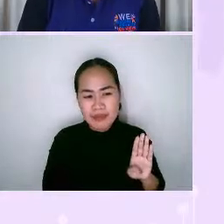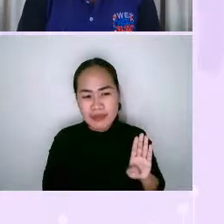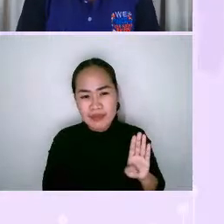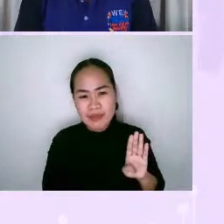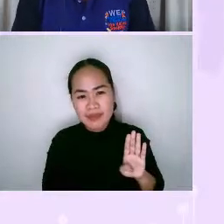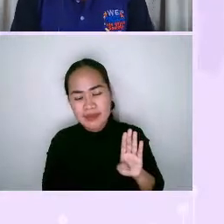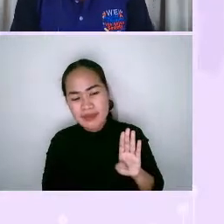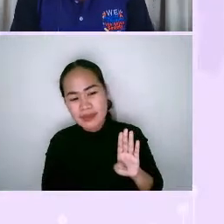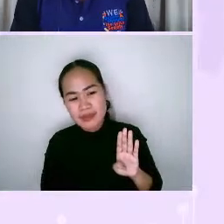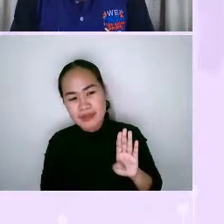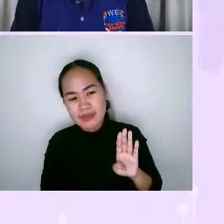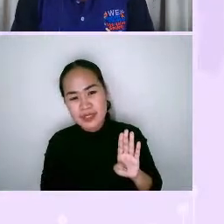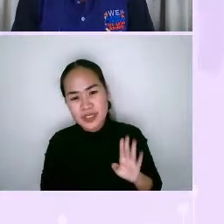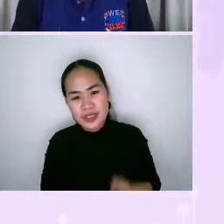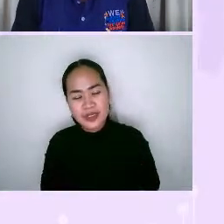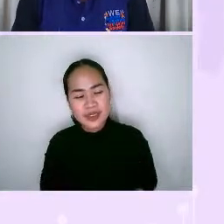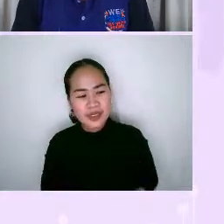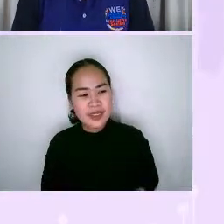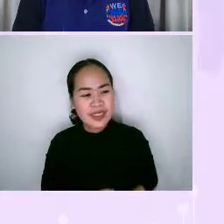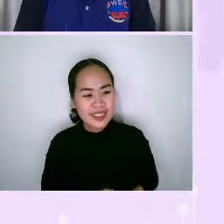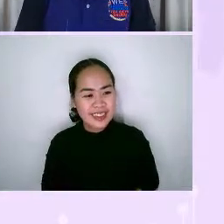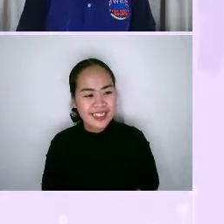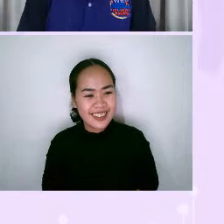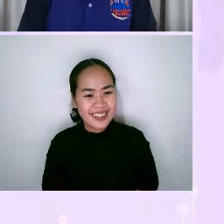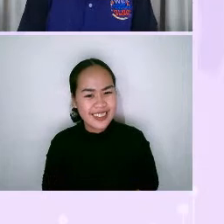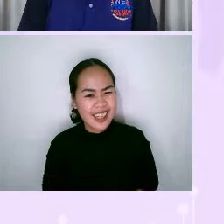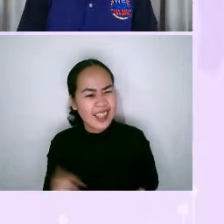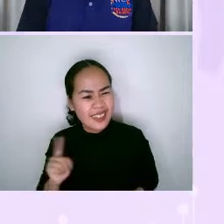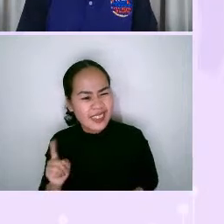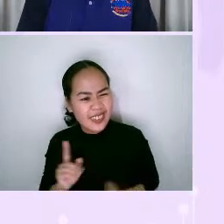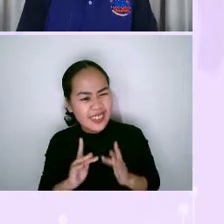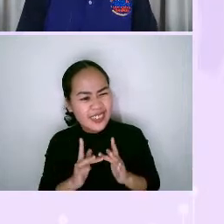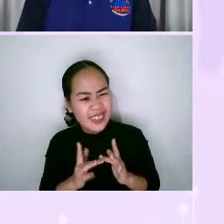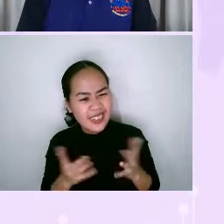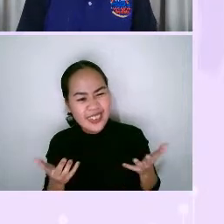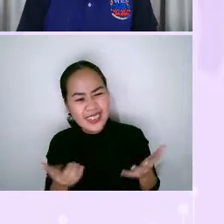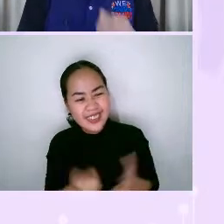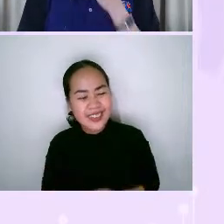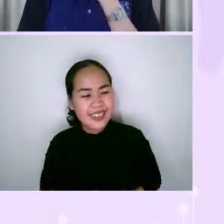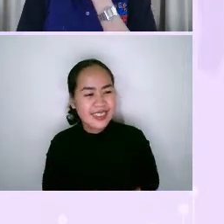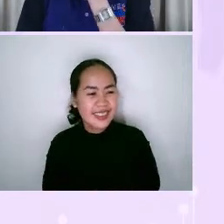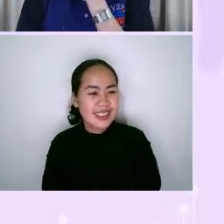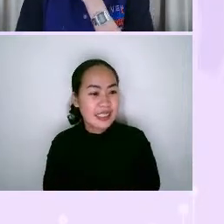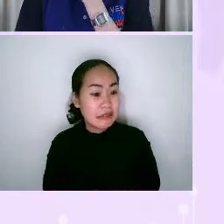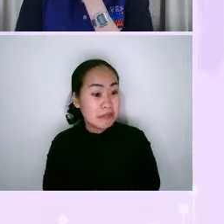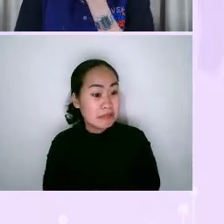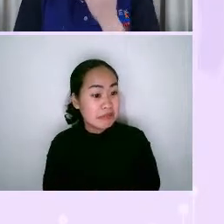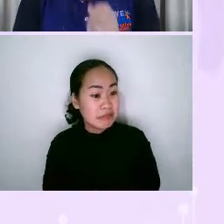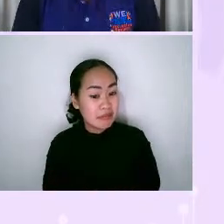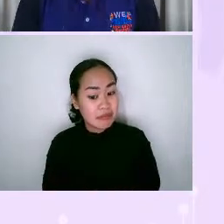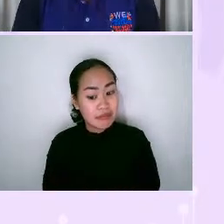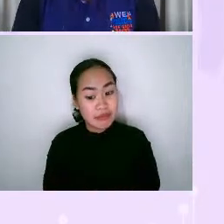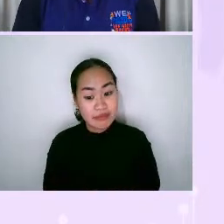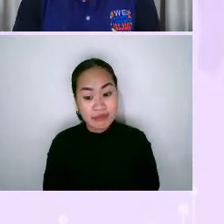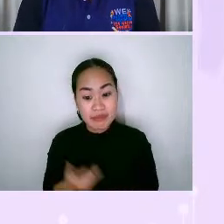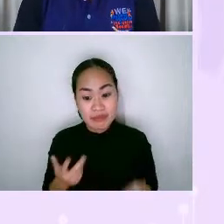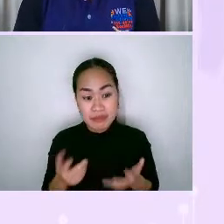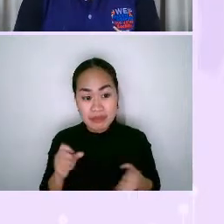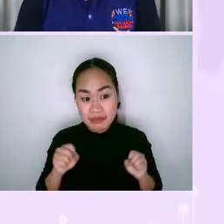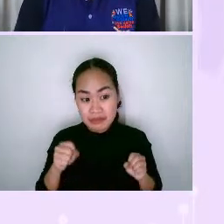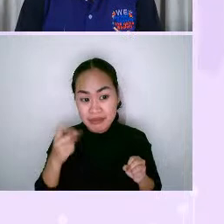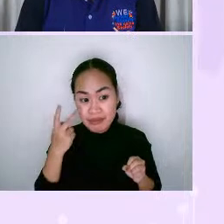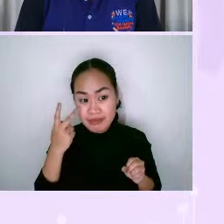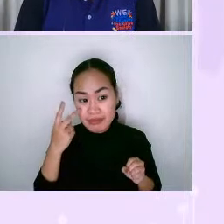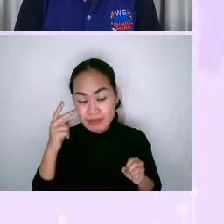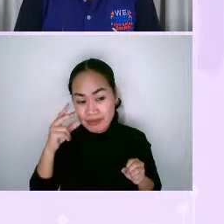po ba yan? Ayan. Ayan po. Meron na po bang nakakuha ng tamang sagot? Ayan